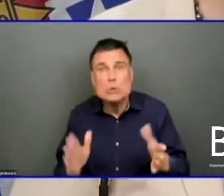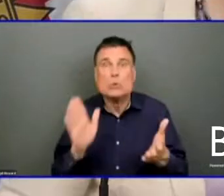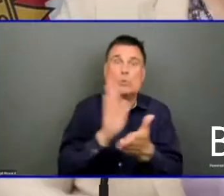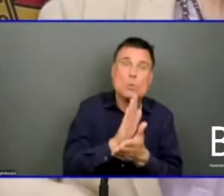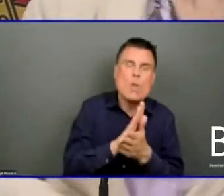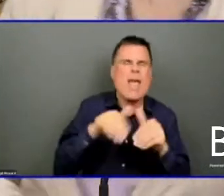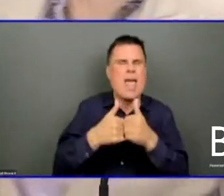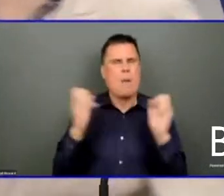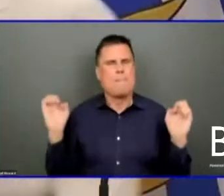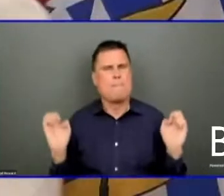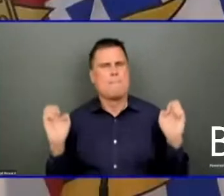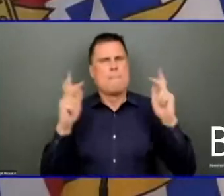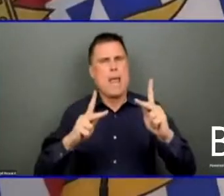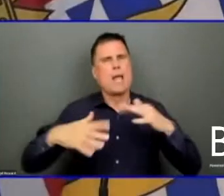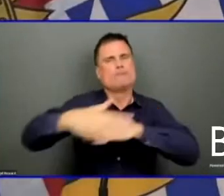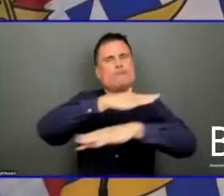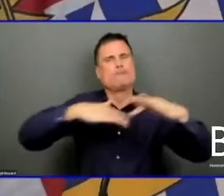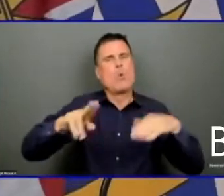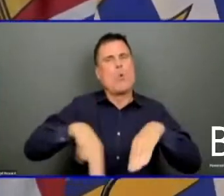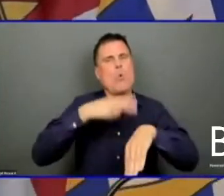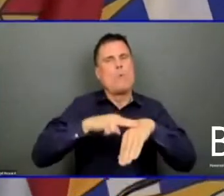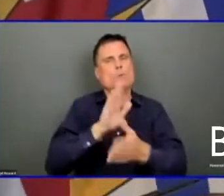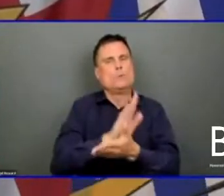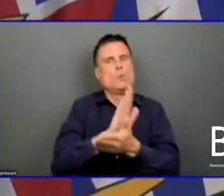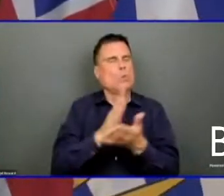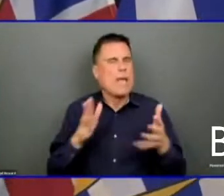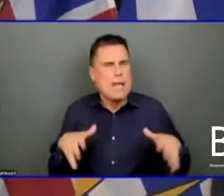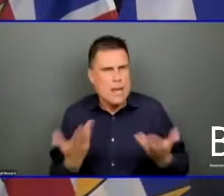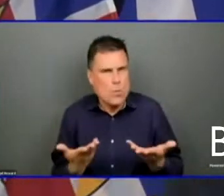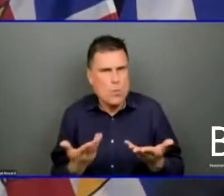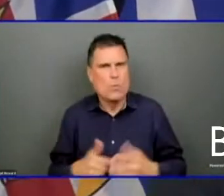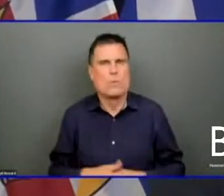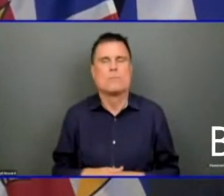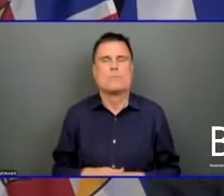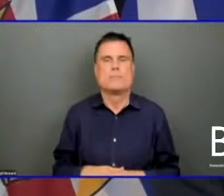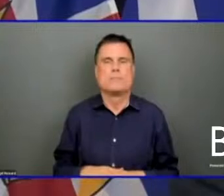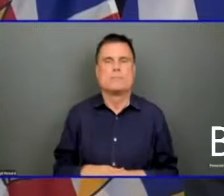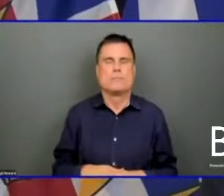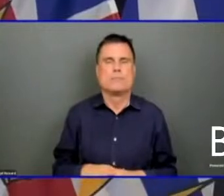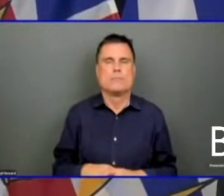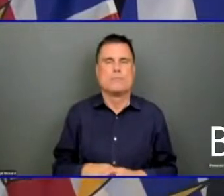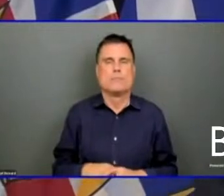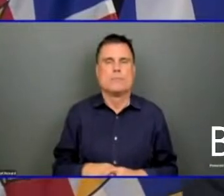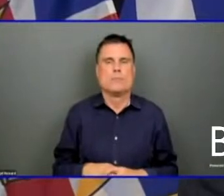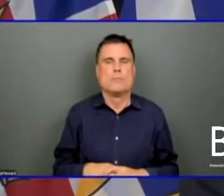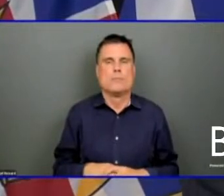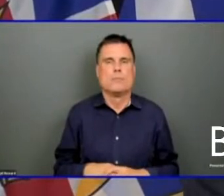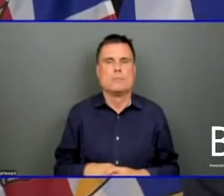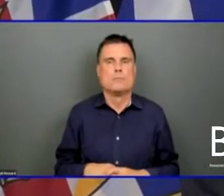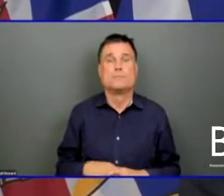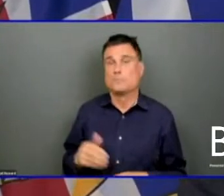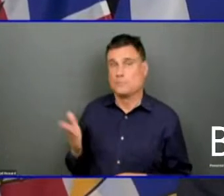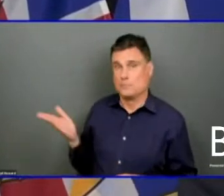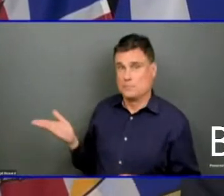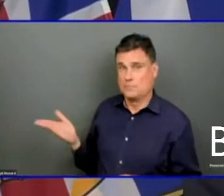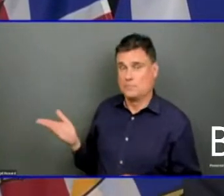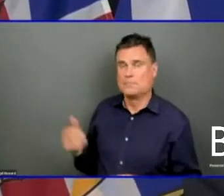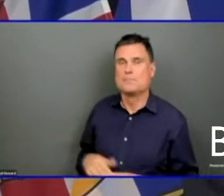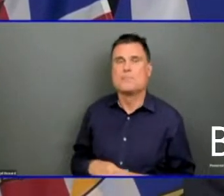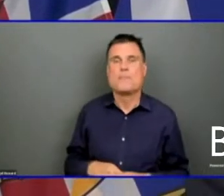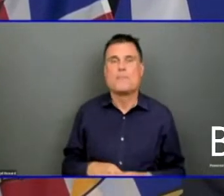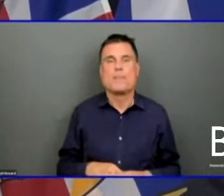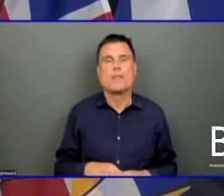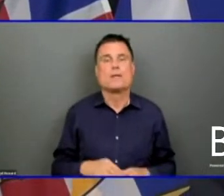我们要考虑要做的，如何加强防疫、加强测试。那么卫生厅长也是在对长期护理院。